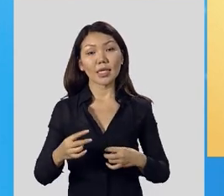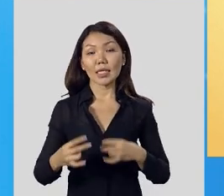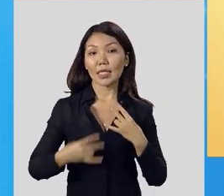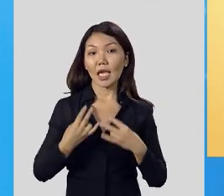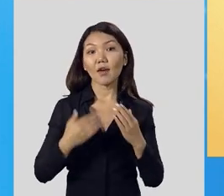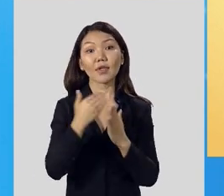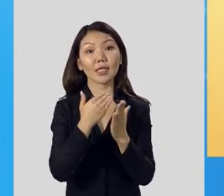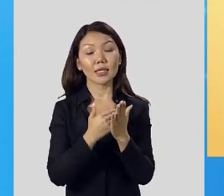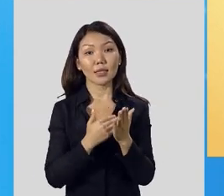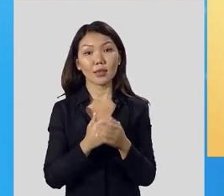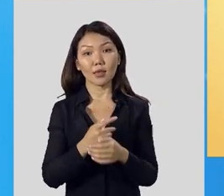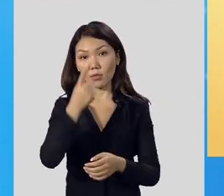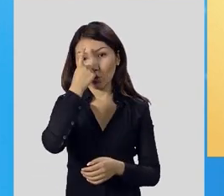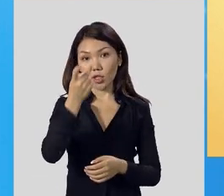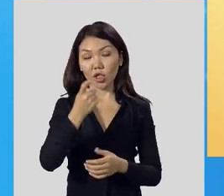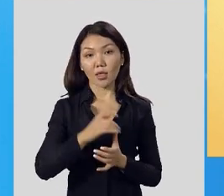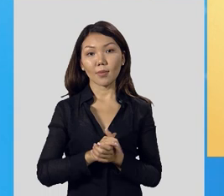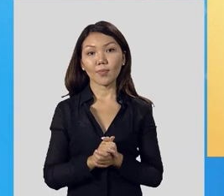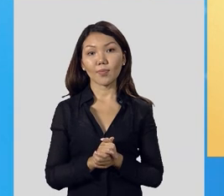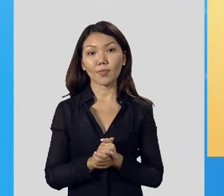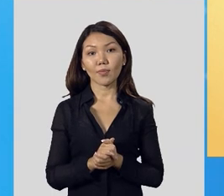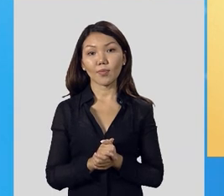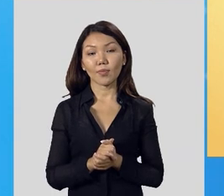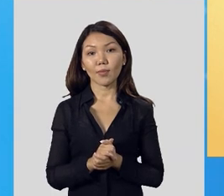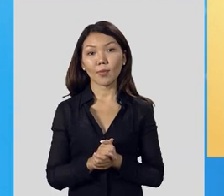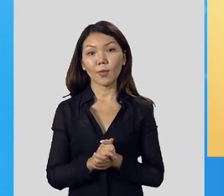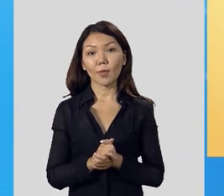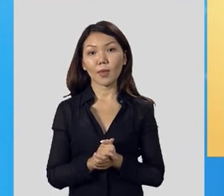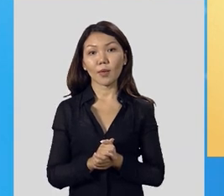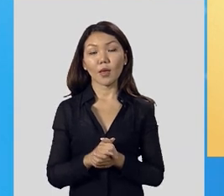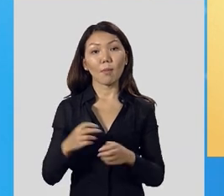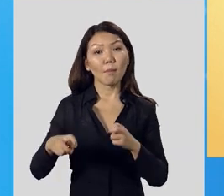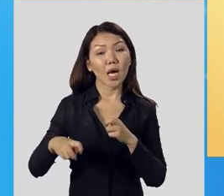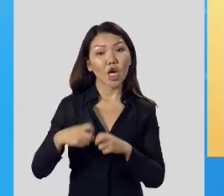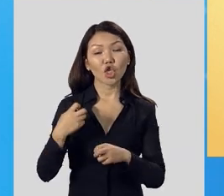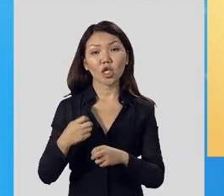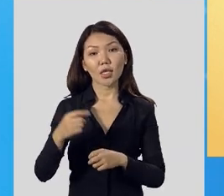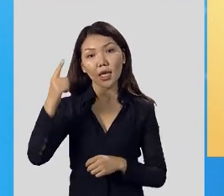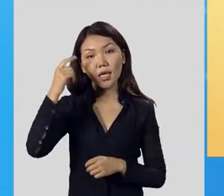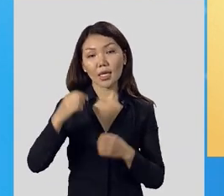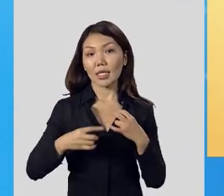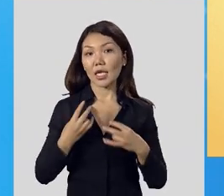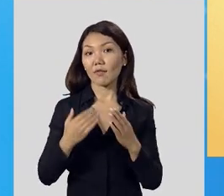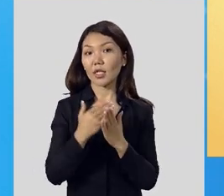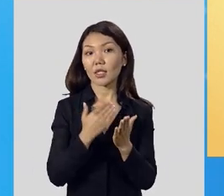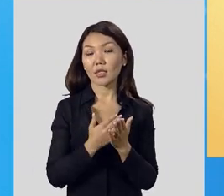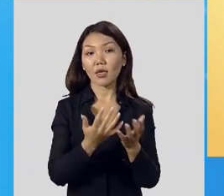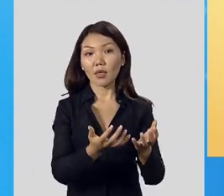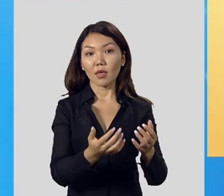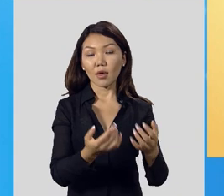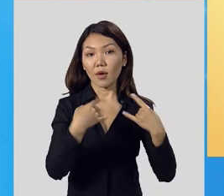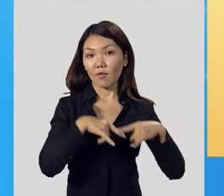системы и их предупреждения. Поражение нервной системы – врожденные и